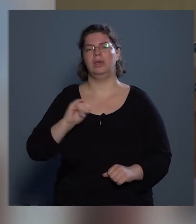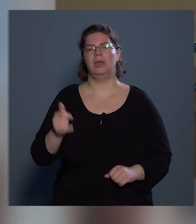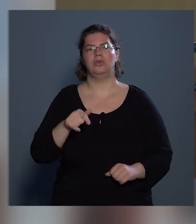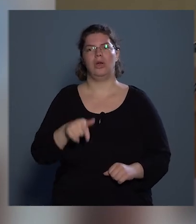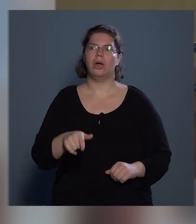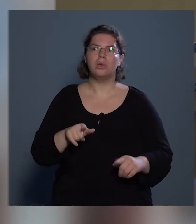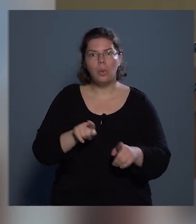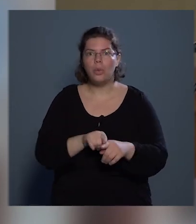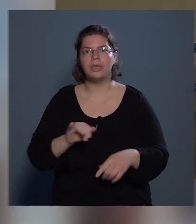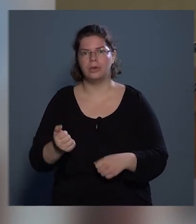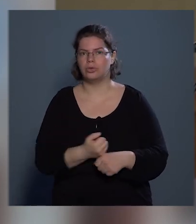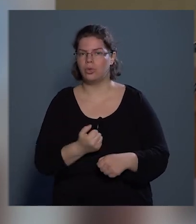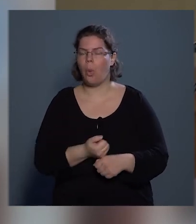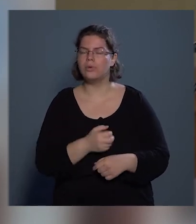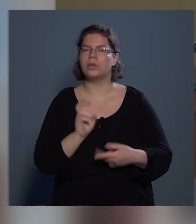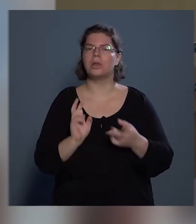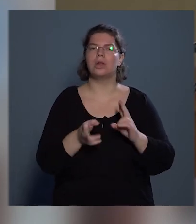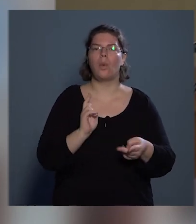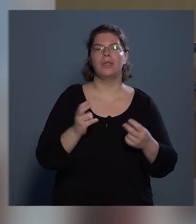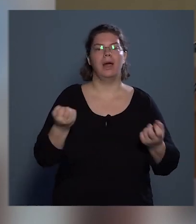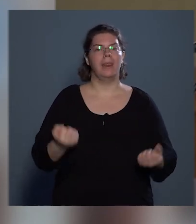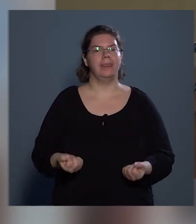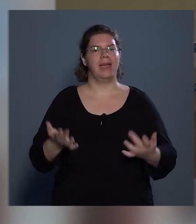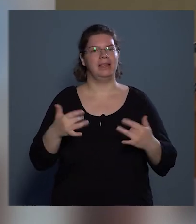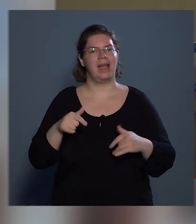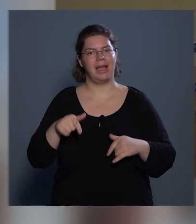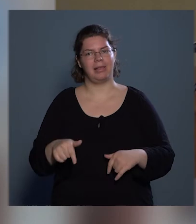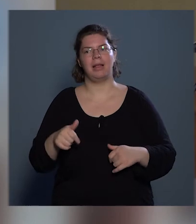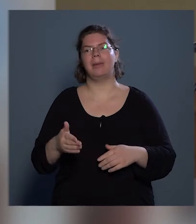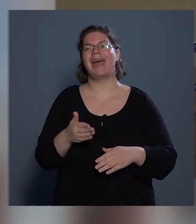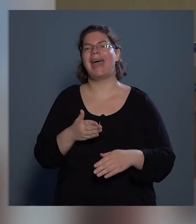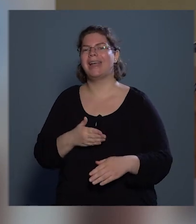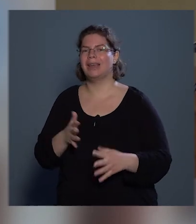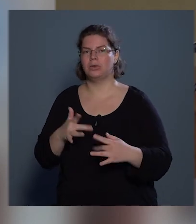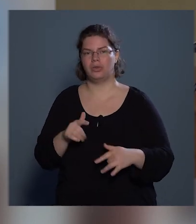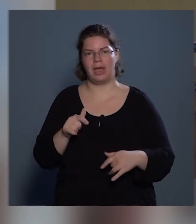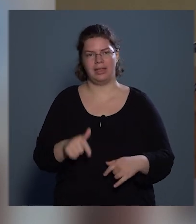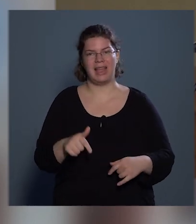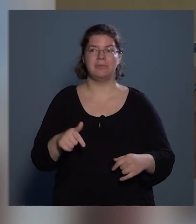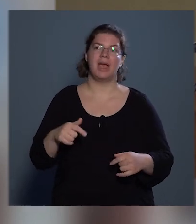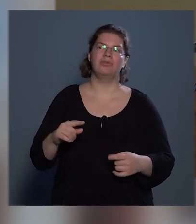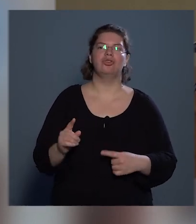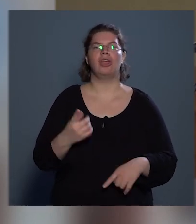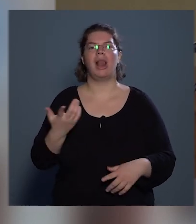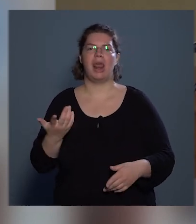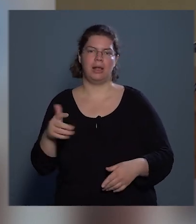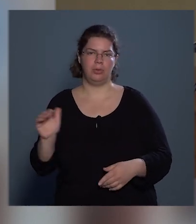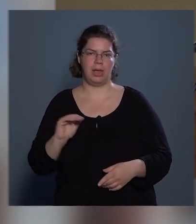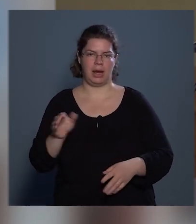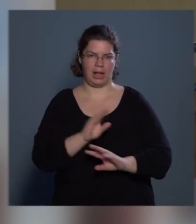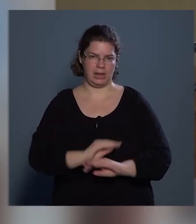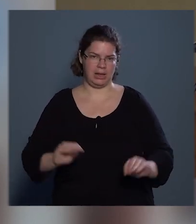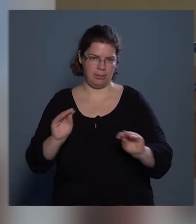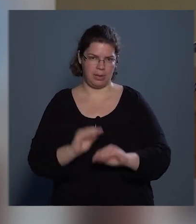is dolgozott, hogy a nehéz helyzetben, hátrányos helyzetben csellengő gyerekeket képezze. Tehát ez